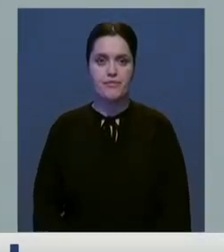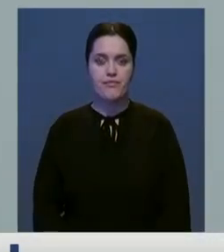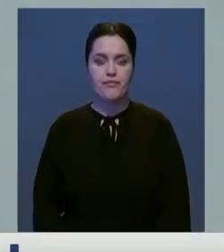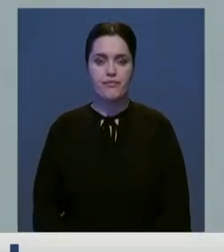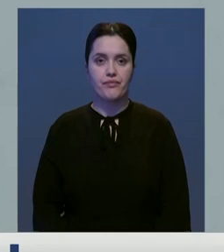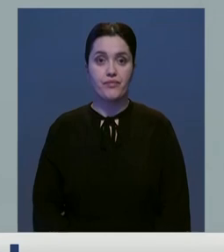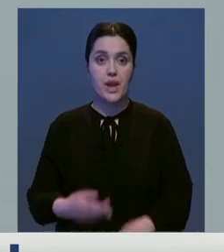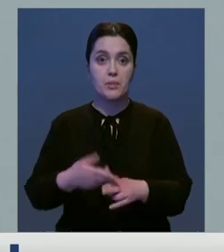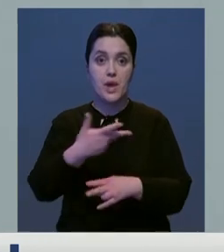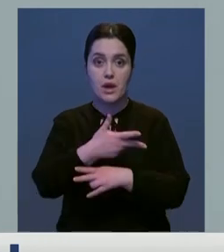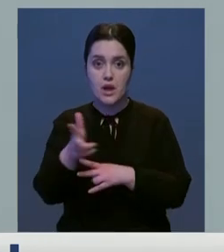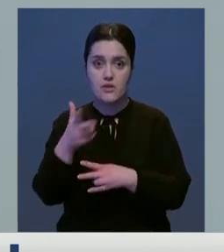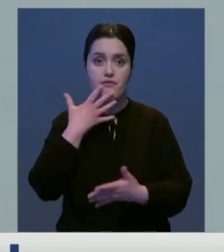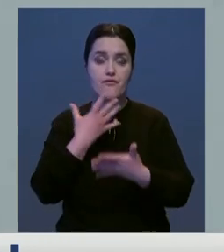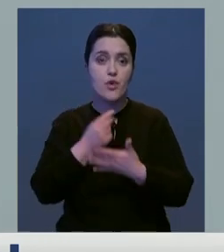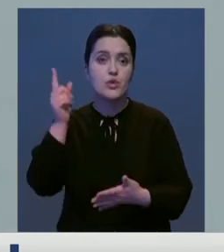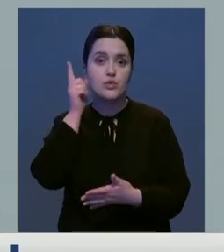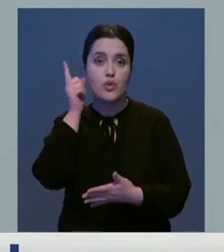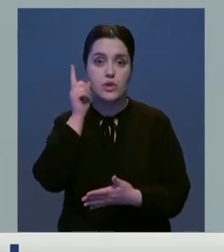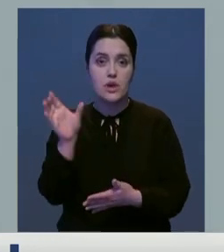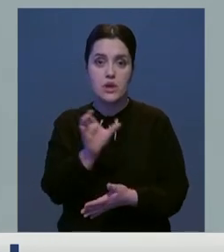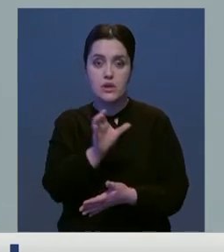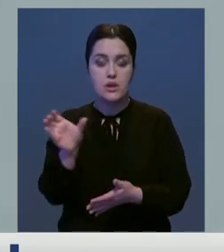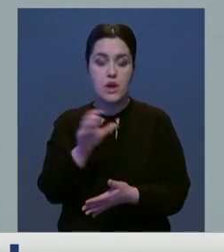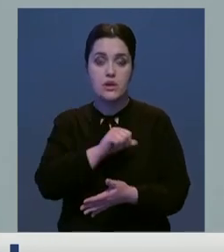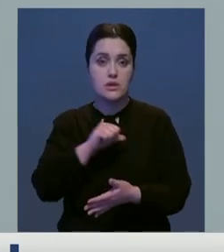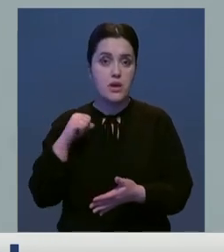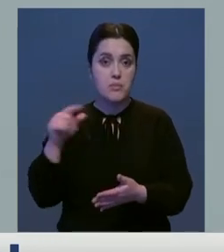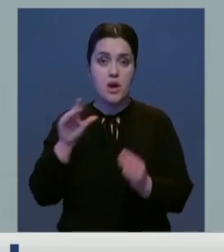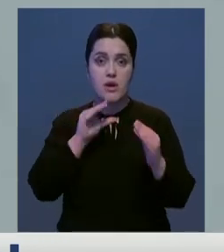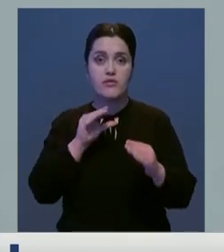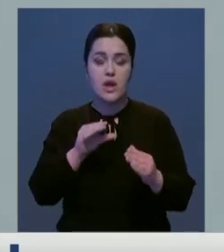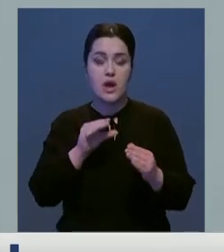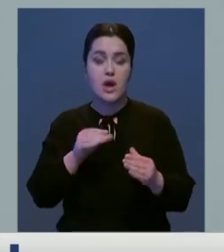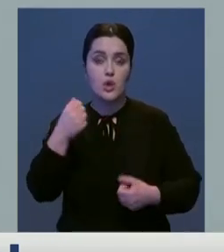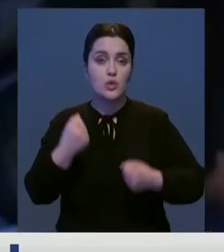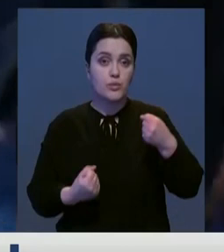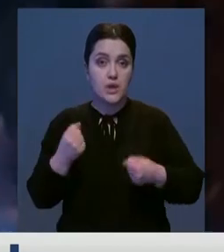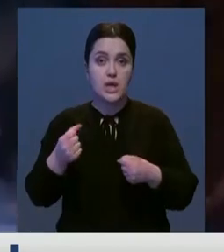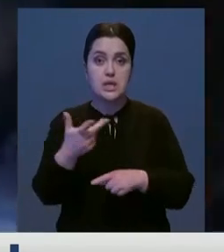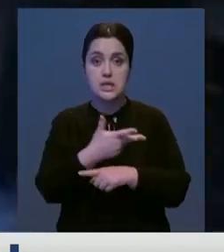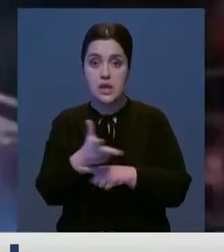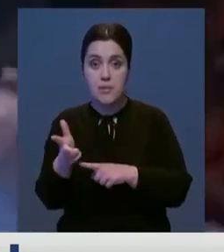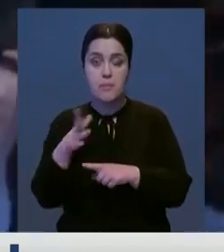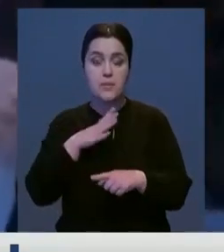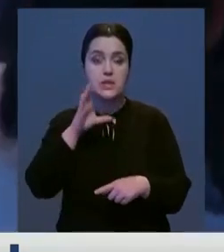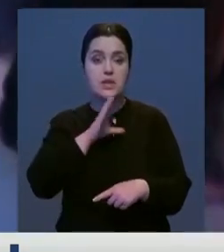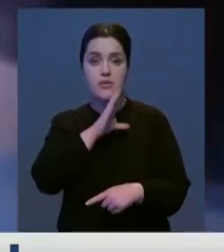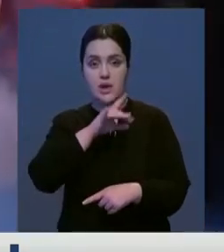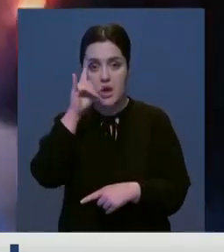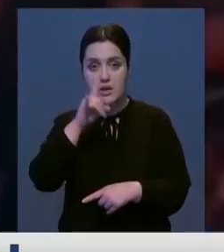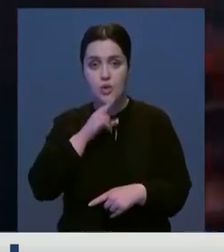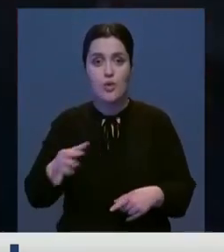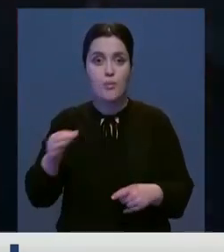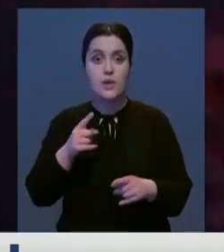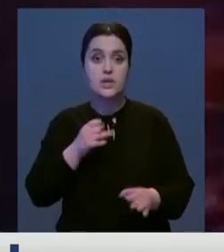Эти кадры на камеры своих мобильных телефонов сняли сами автолюбители. Видеозапись сделана в Северо-Казахстанской области. За сутки там